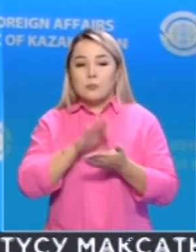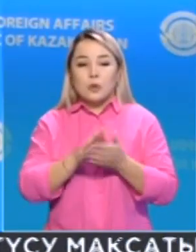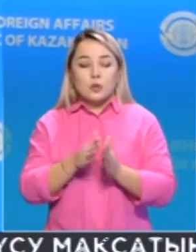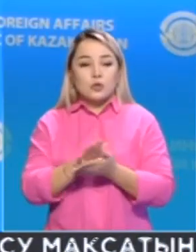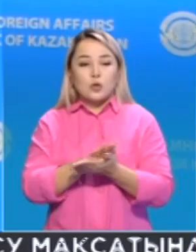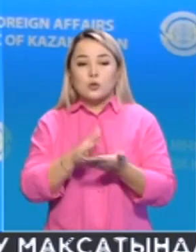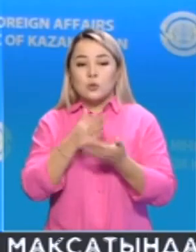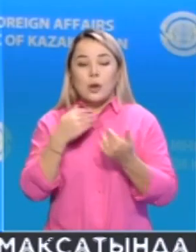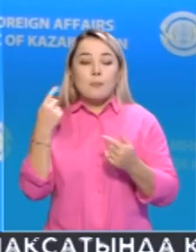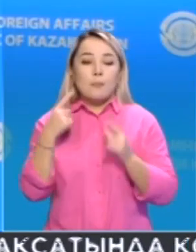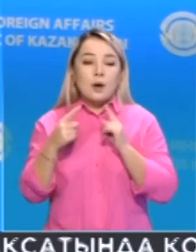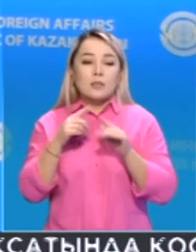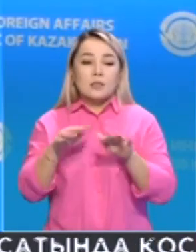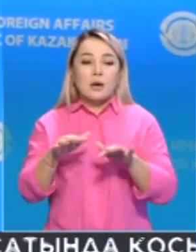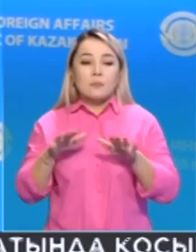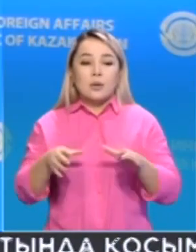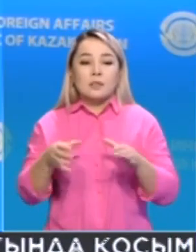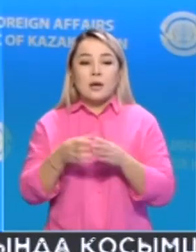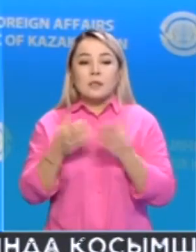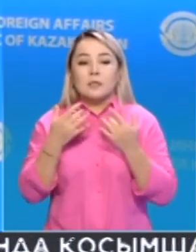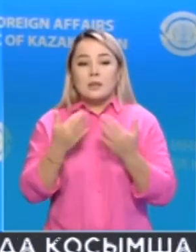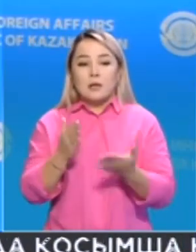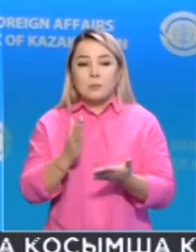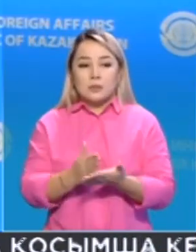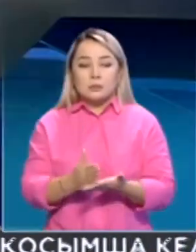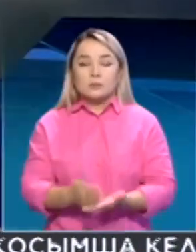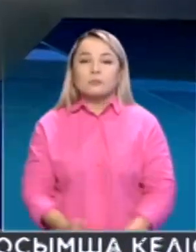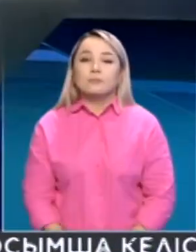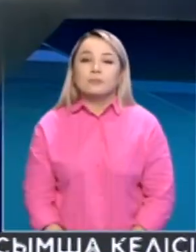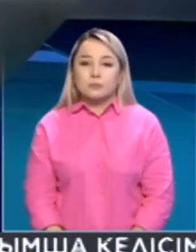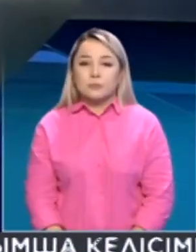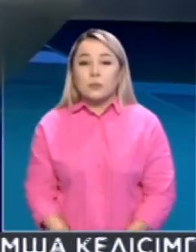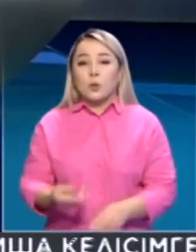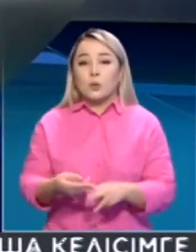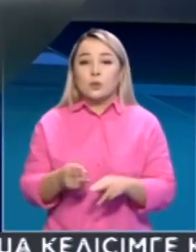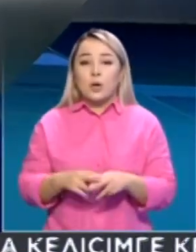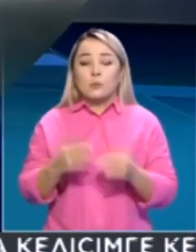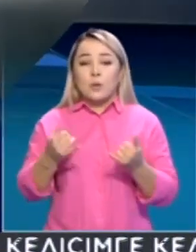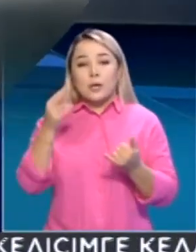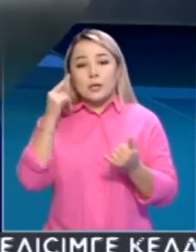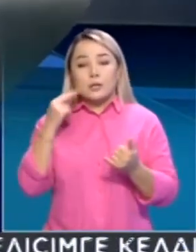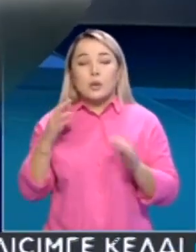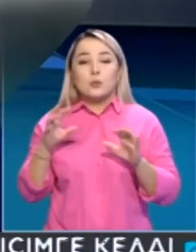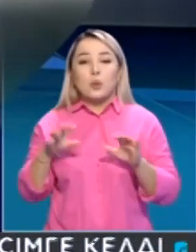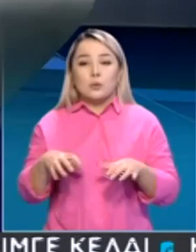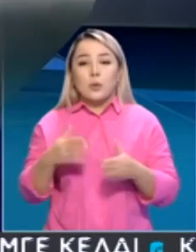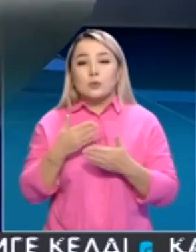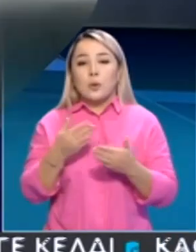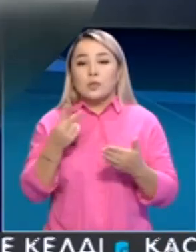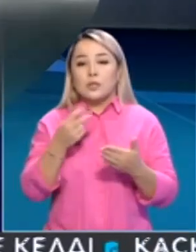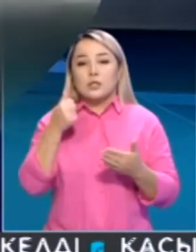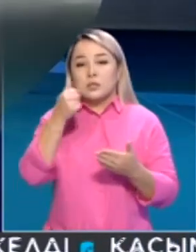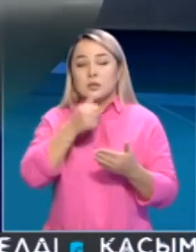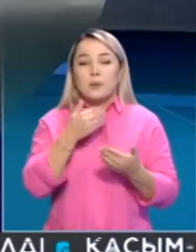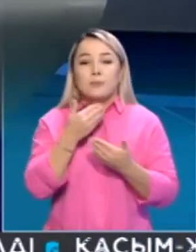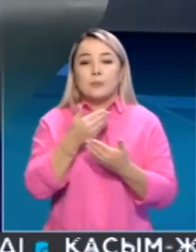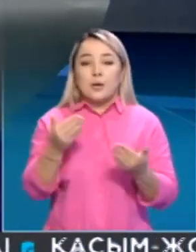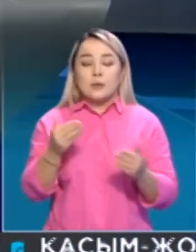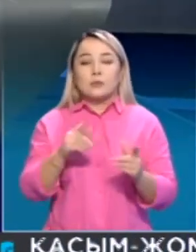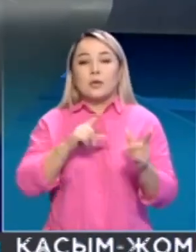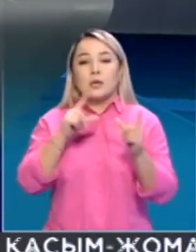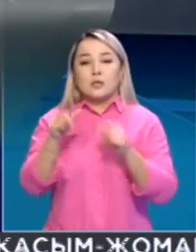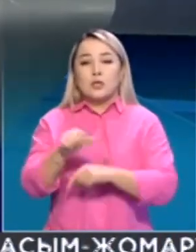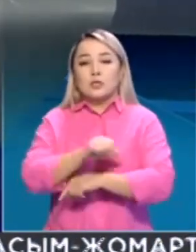тек парламенттің ратификациясын талап етеді. Сондай-ақ бүгін Қытай төрағасы соңғы 2 жылдағы алғашқы шетелдік